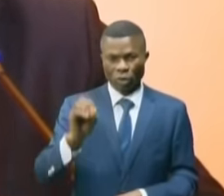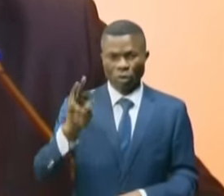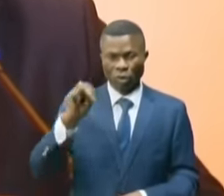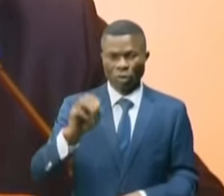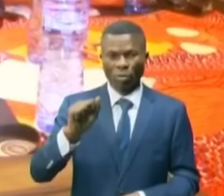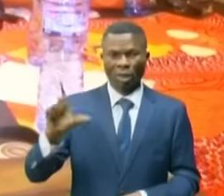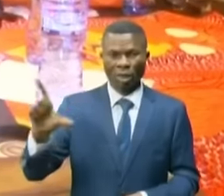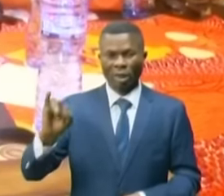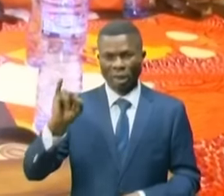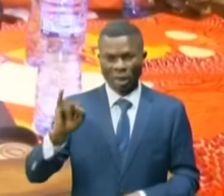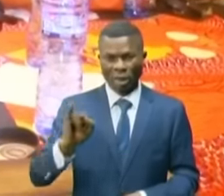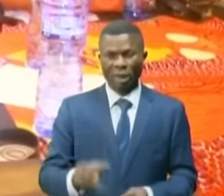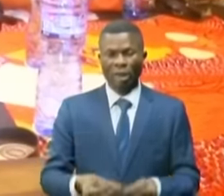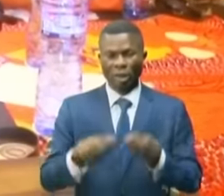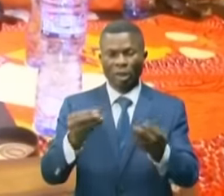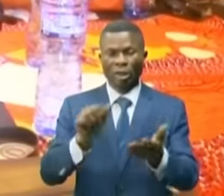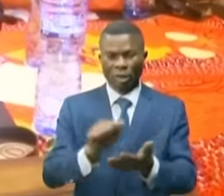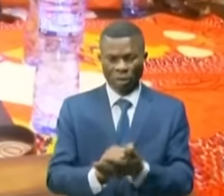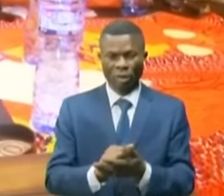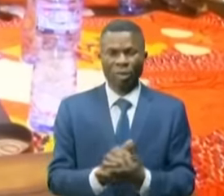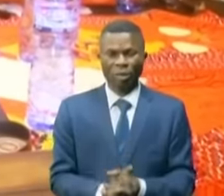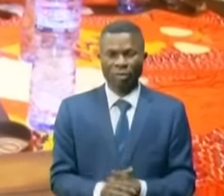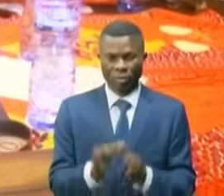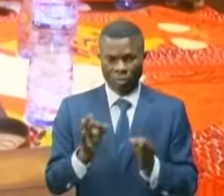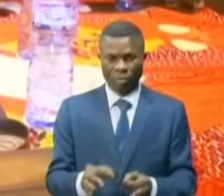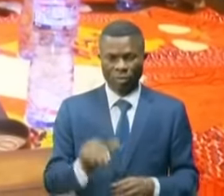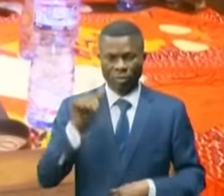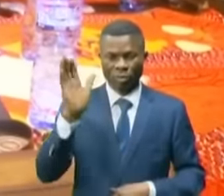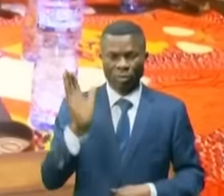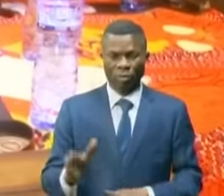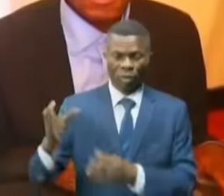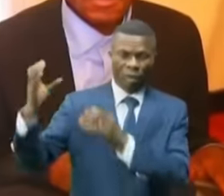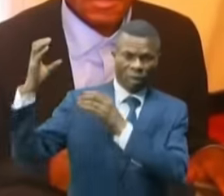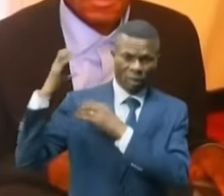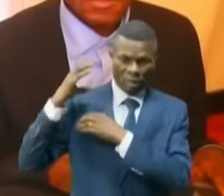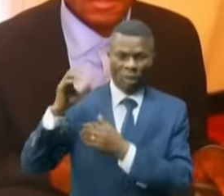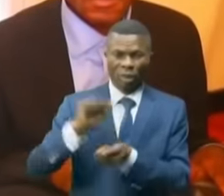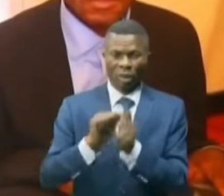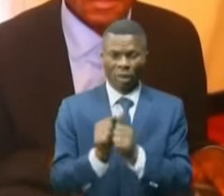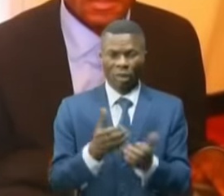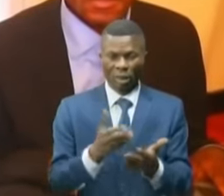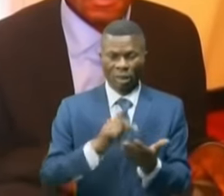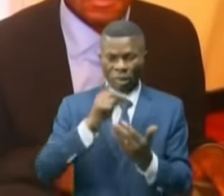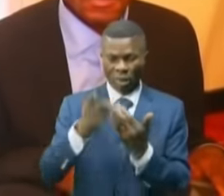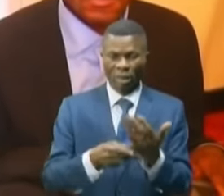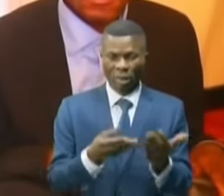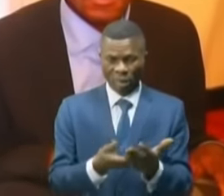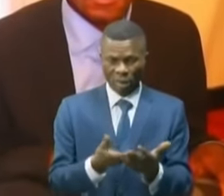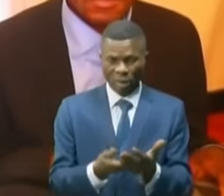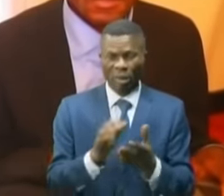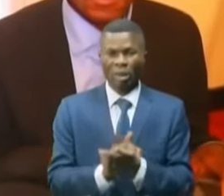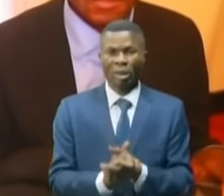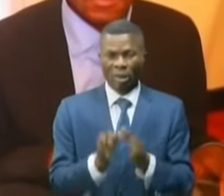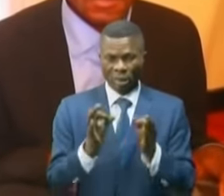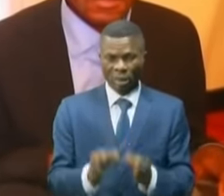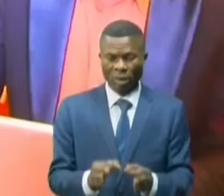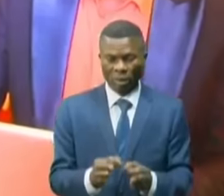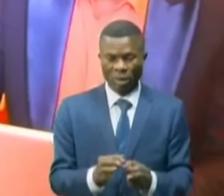projets aussi. Pour Bertin Matoumo, directeur chargé de production animale au ministère de l'Agriculture,